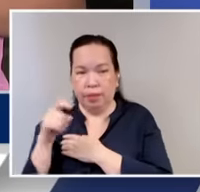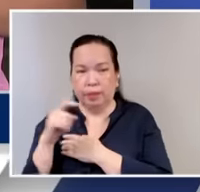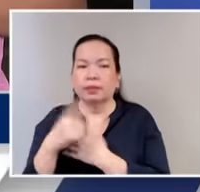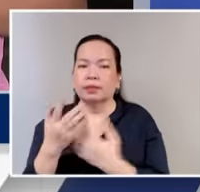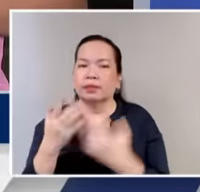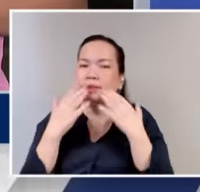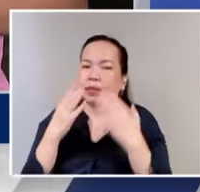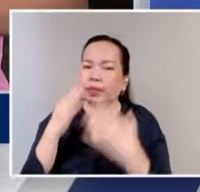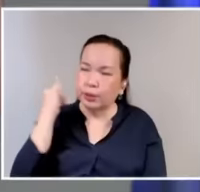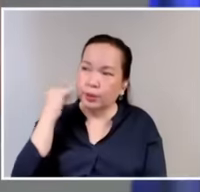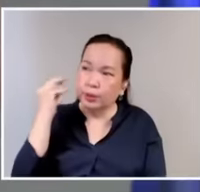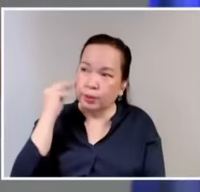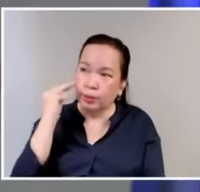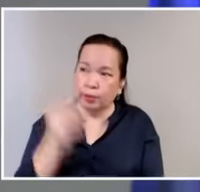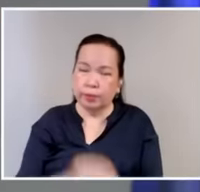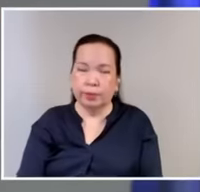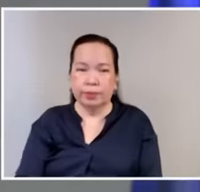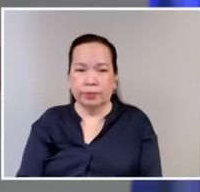Manabat.